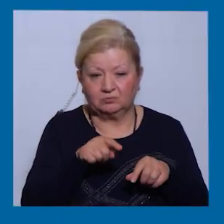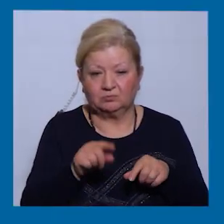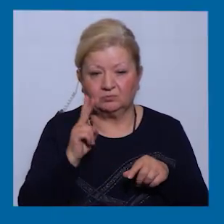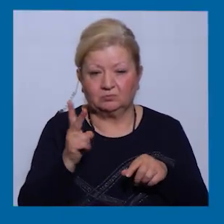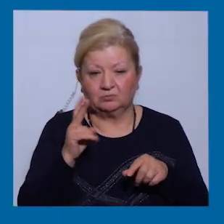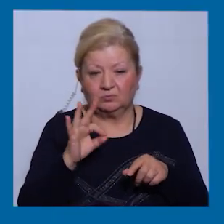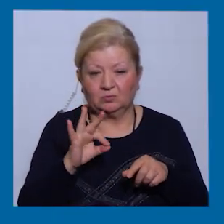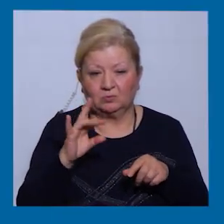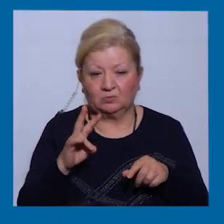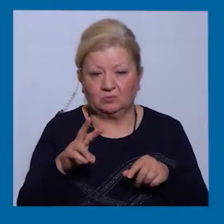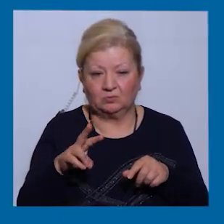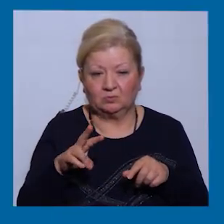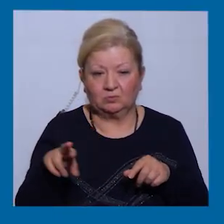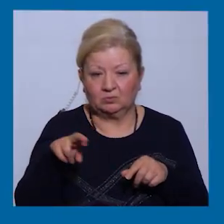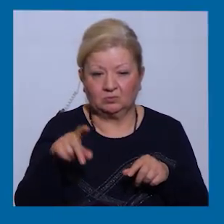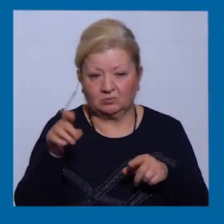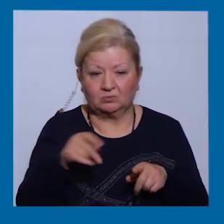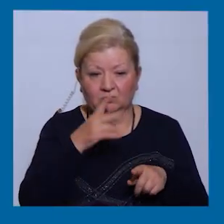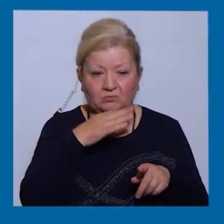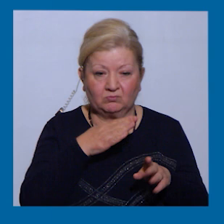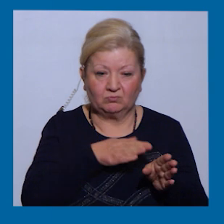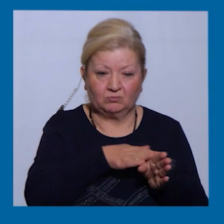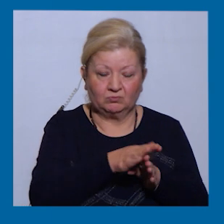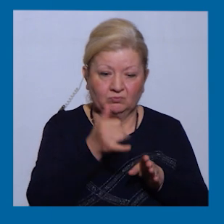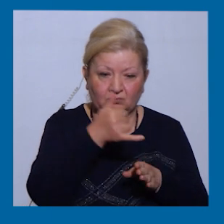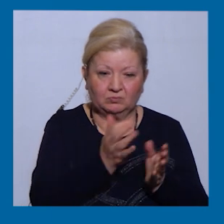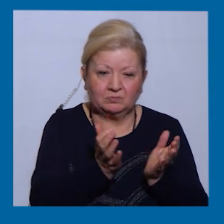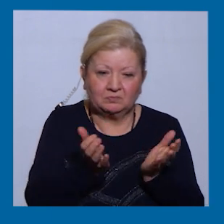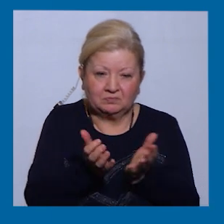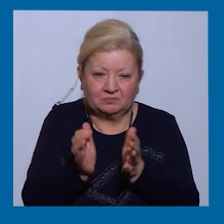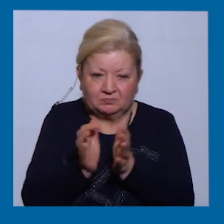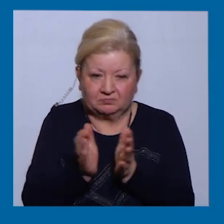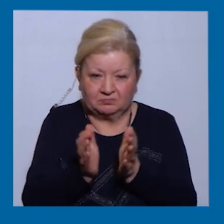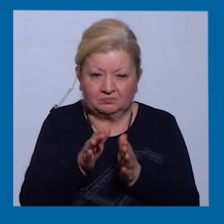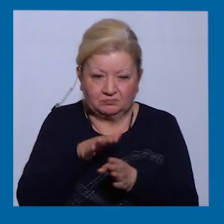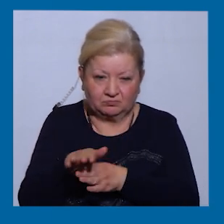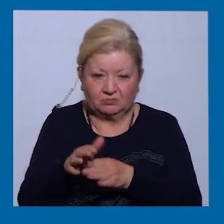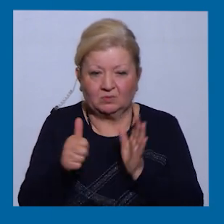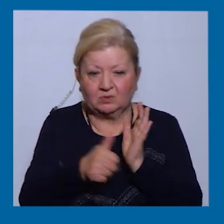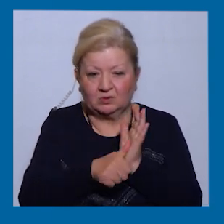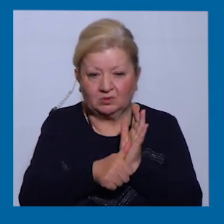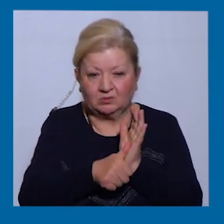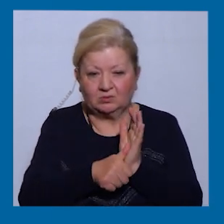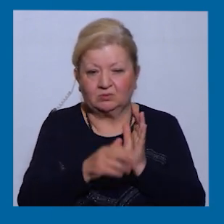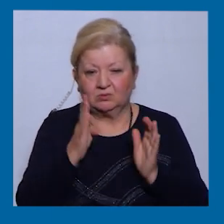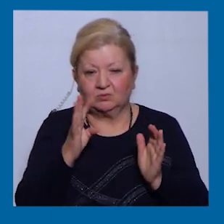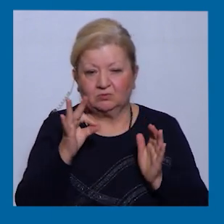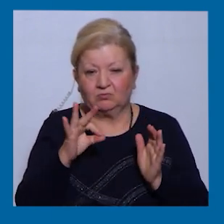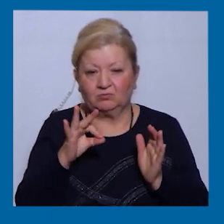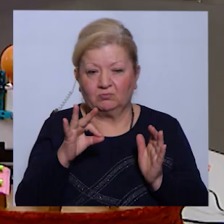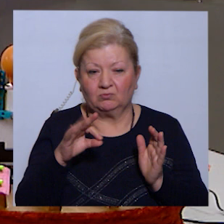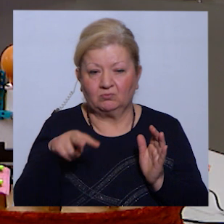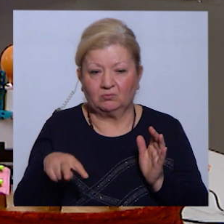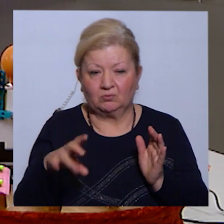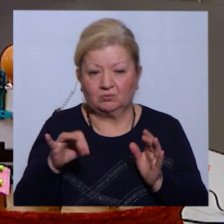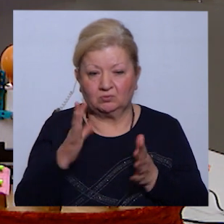კონდენსატორი, რაც იგივეა, რომ გავავსე ჭურჭელი, მცირე ჭურჭელი, 6 ვოლტამდე, აგერ ძაბა მაქვს 6 ვოლტი.